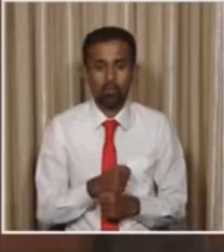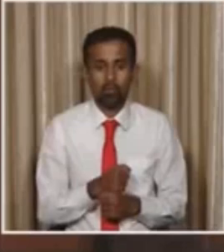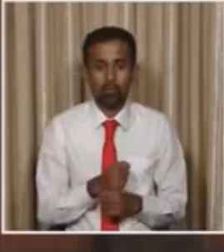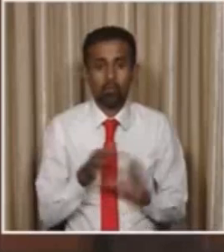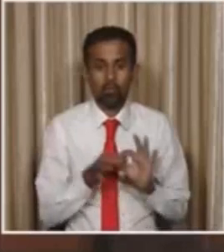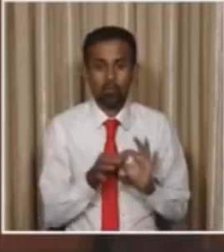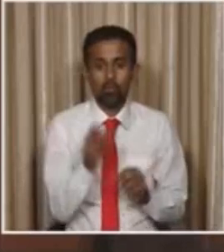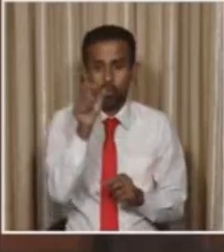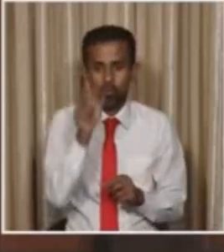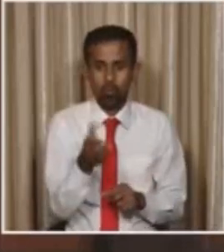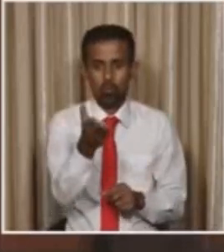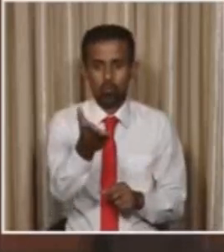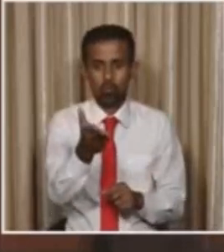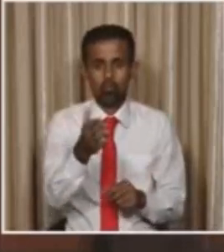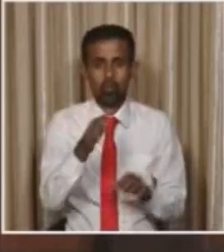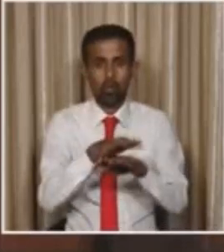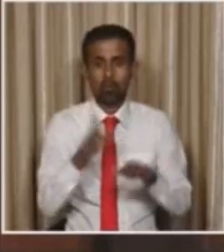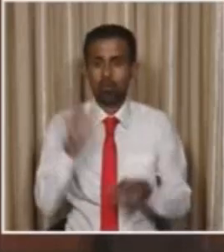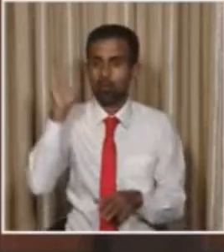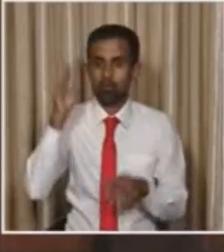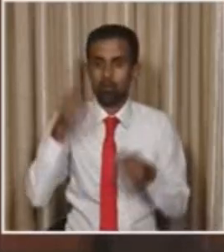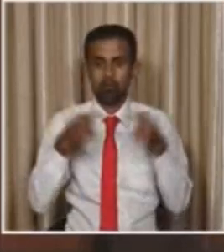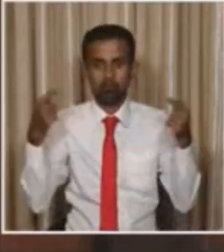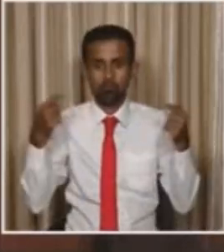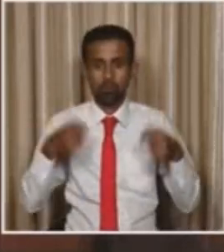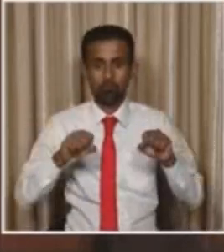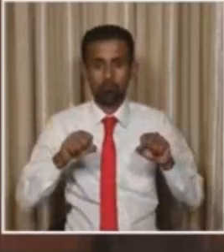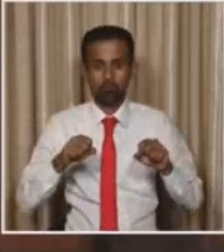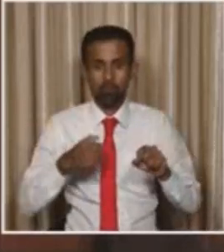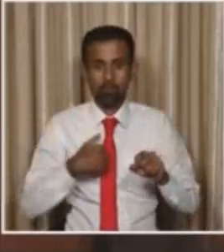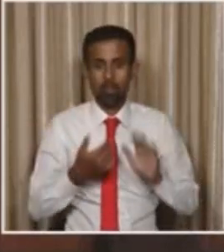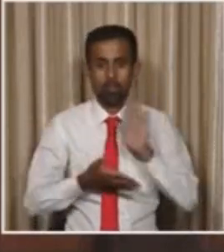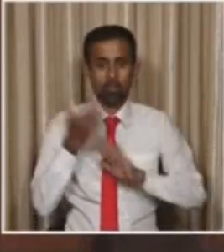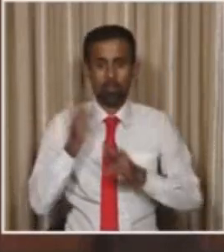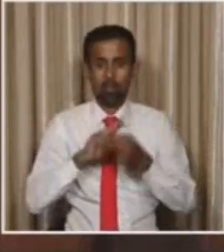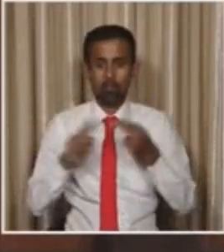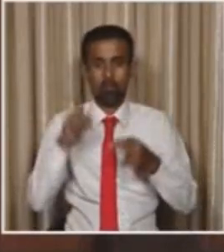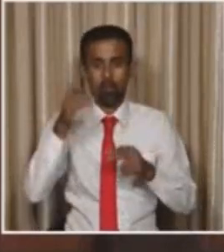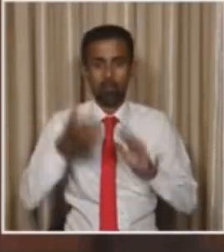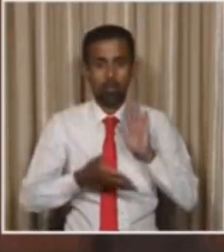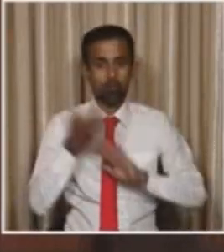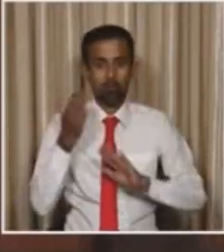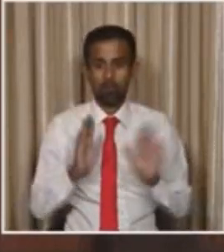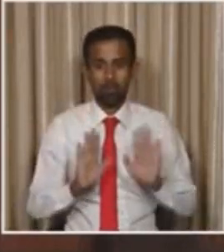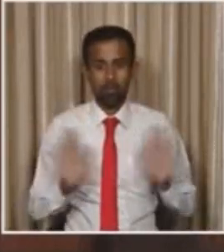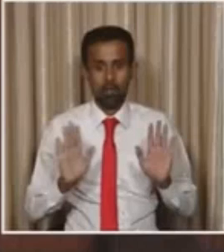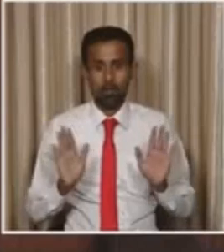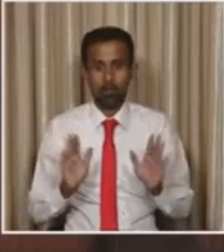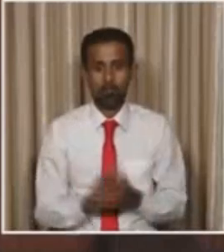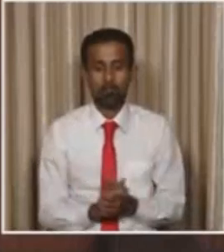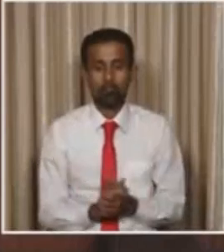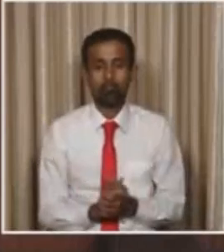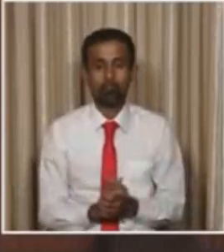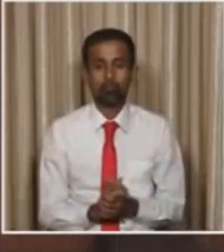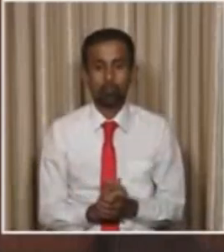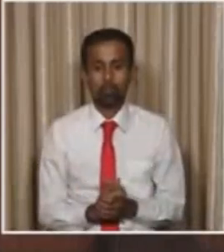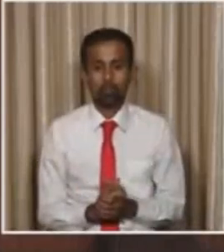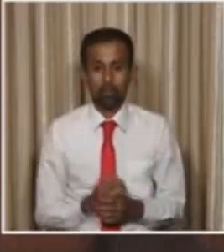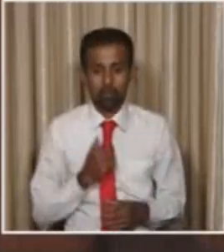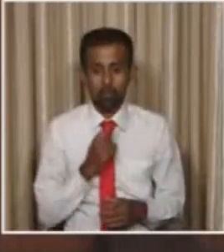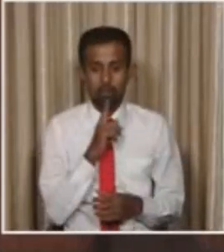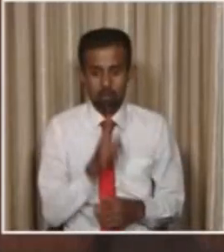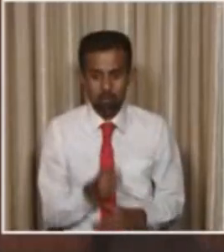ஹவுல்காரே கொபத்துமா எதோட மே தருவான்ட விருத்துவாத் மே மோட்டர் பைக் பதினாயிரம் மாத்துக்கு தரா வேண்டிப்பா உங்களாட்ட விருத்தாத்தியாக்க புடையின் மங்க அவசான் காரணம் ஹபே மம